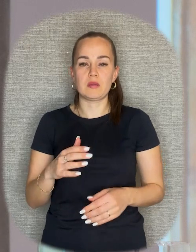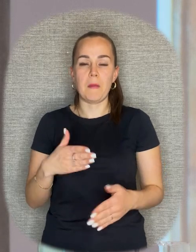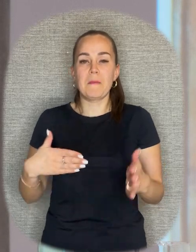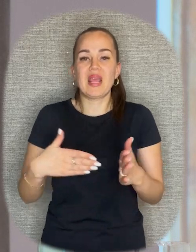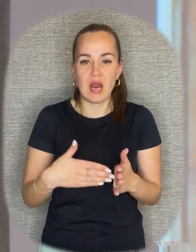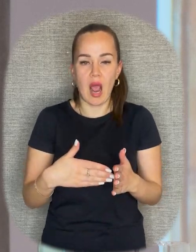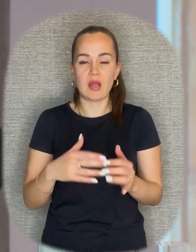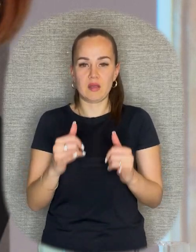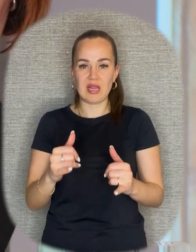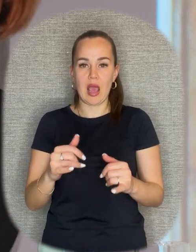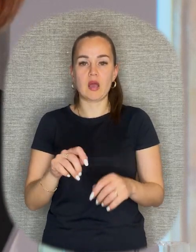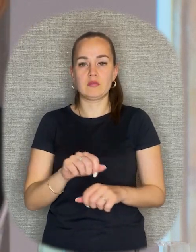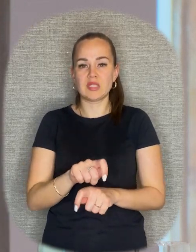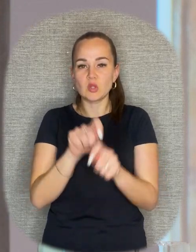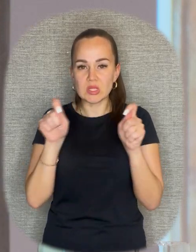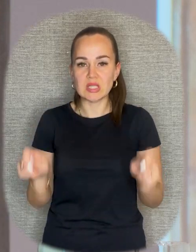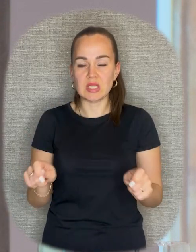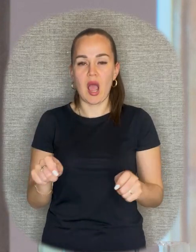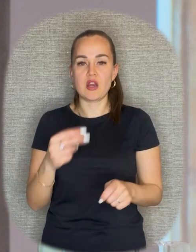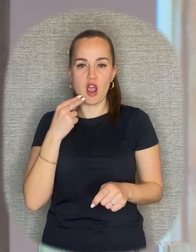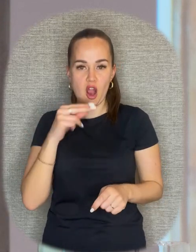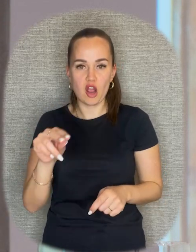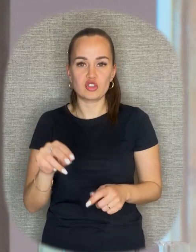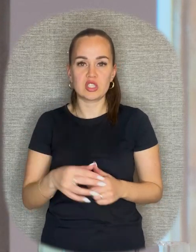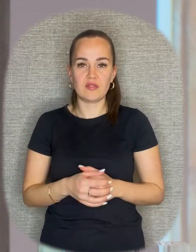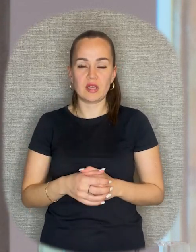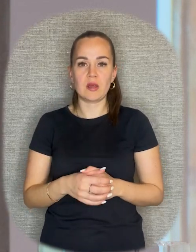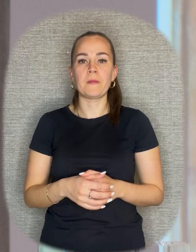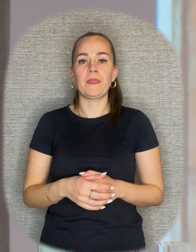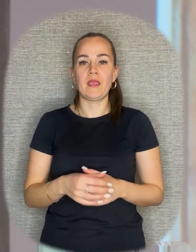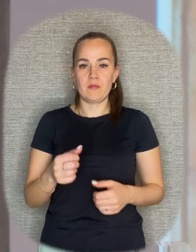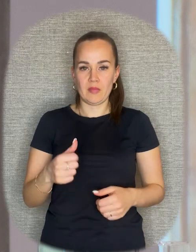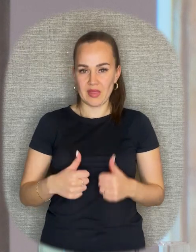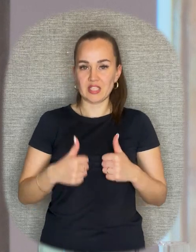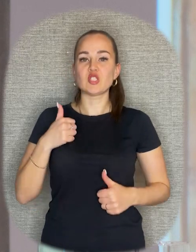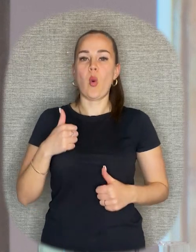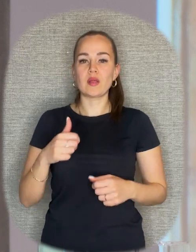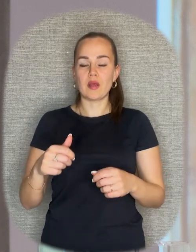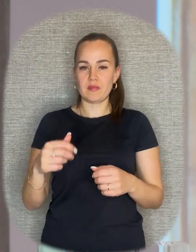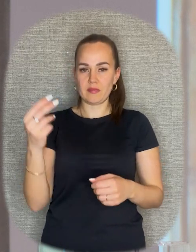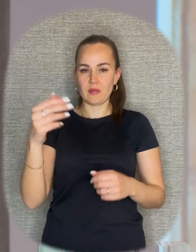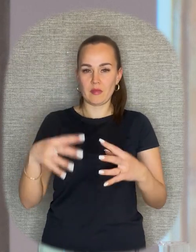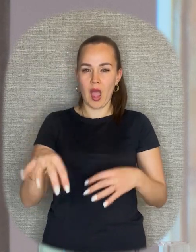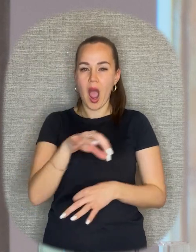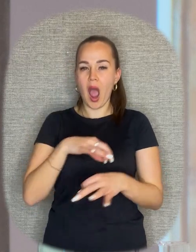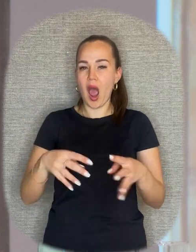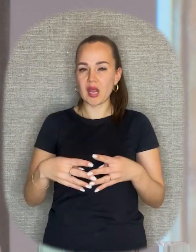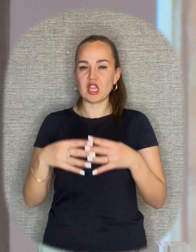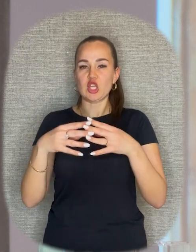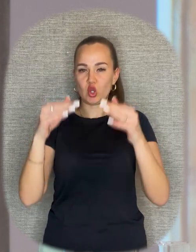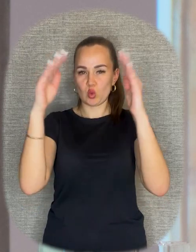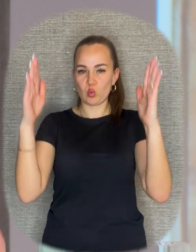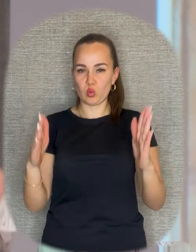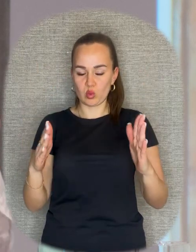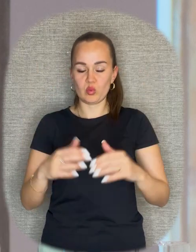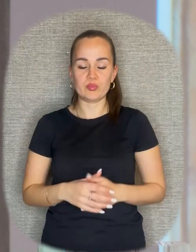стать преградой на создании для создания качественной достойной архитектуры